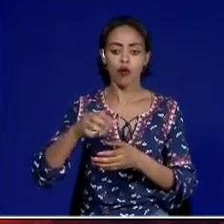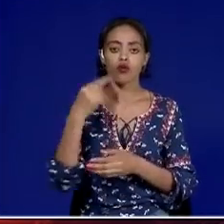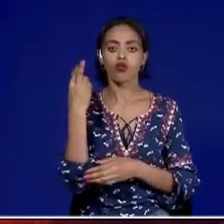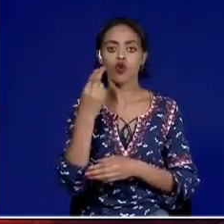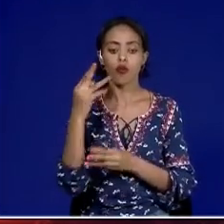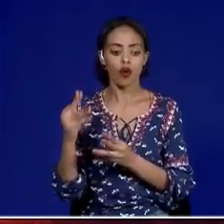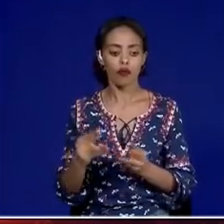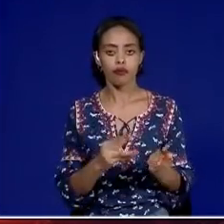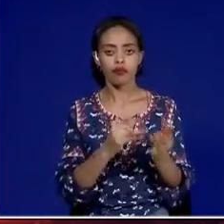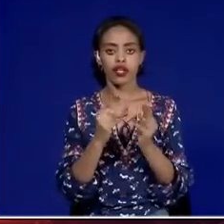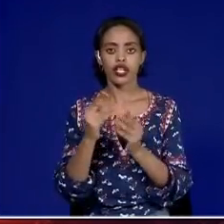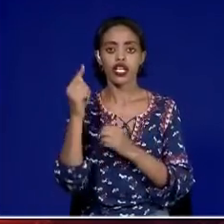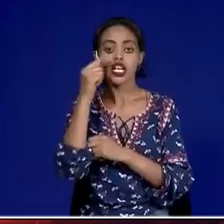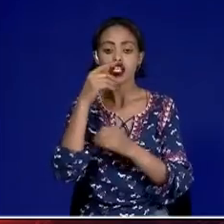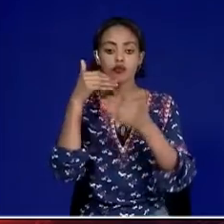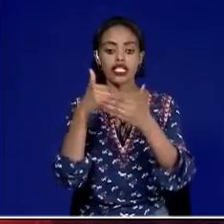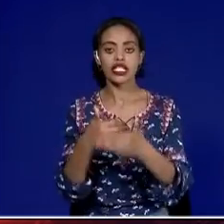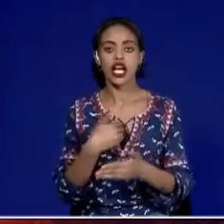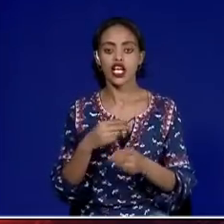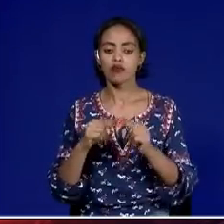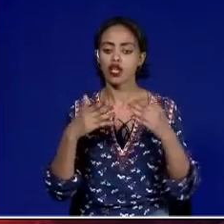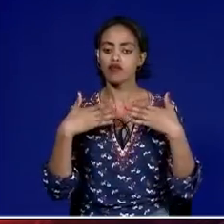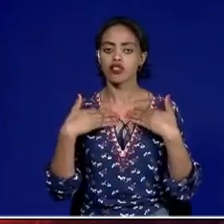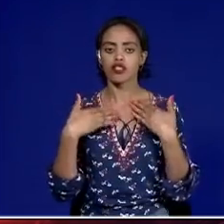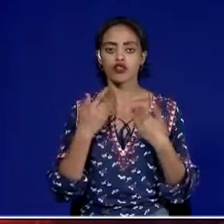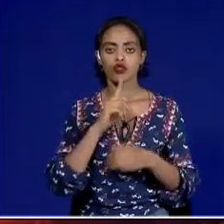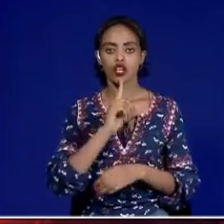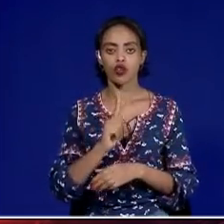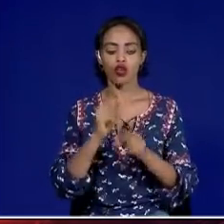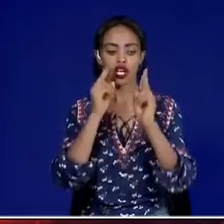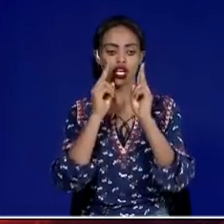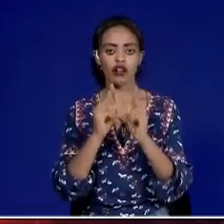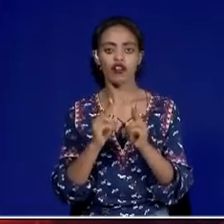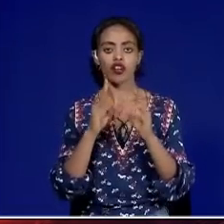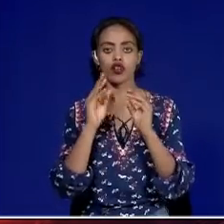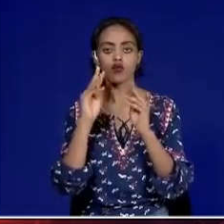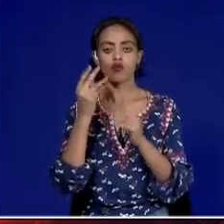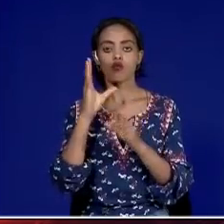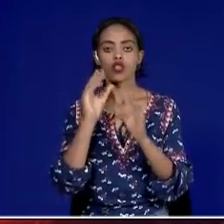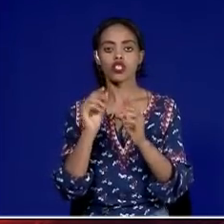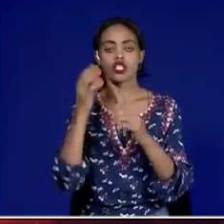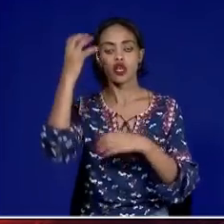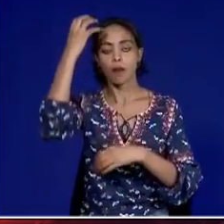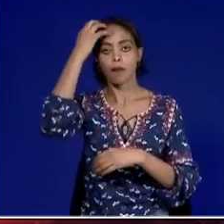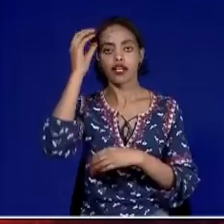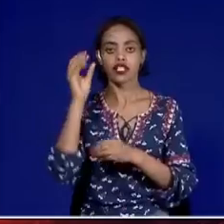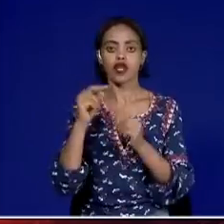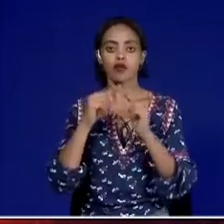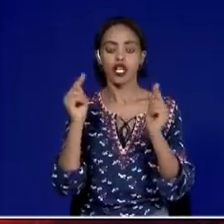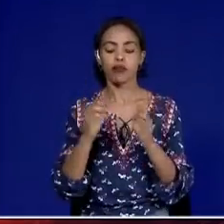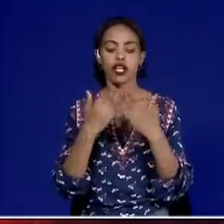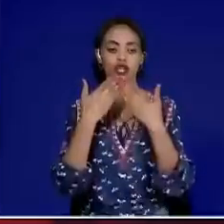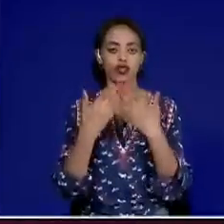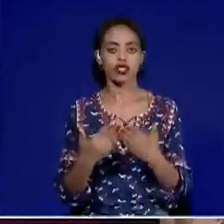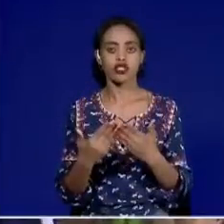من قدي علت بس إحنا نينا دسي للنايو كبري موجسي نمن قسنا بتعمينا لنا مسكين